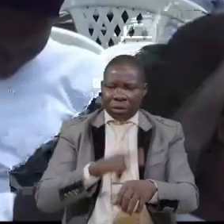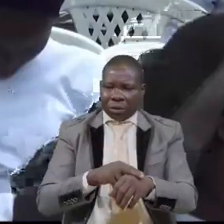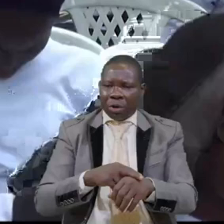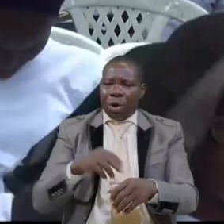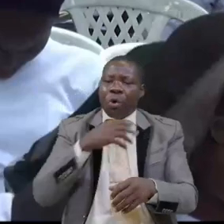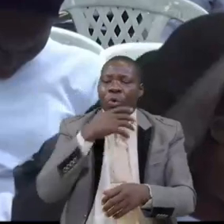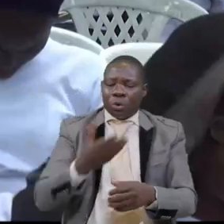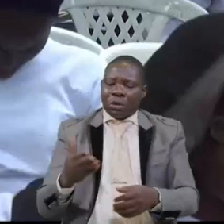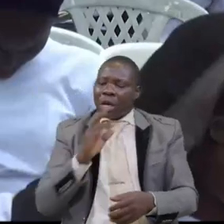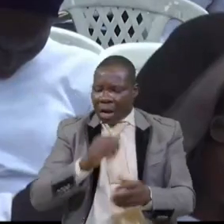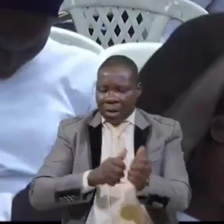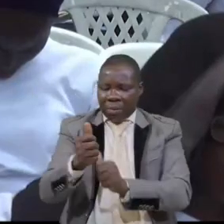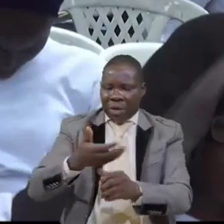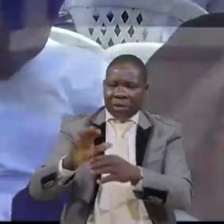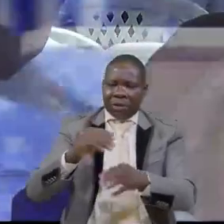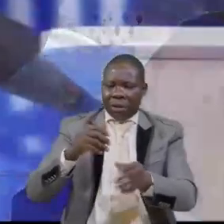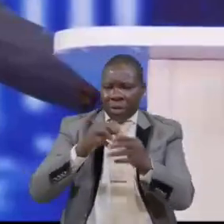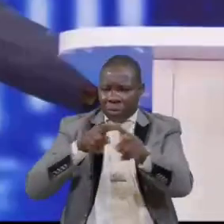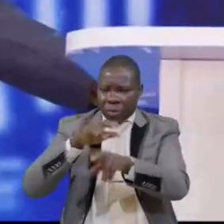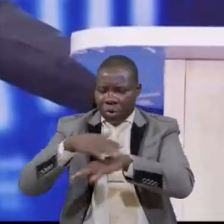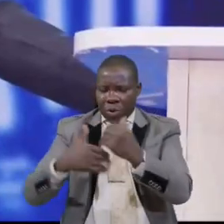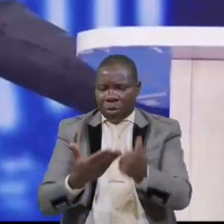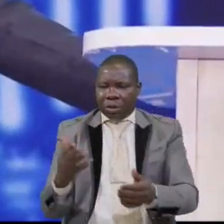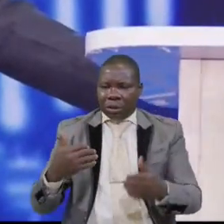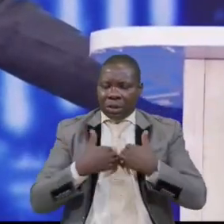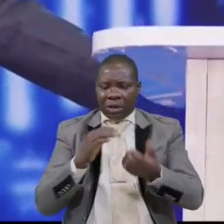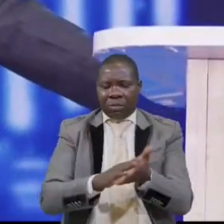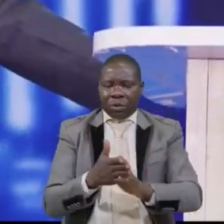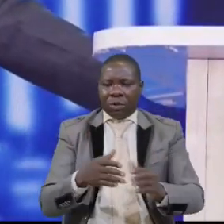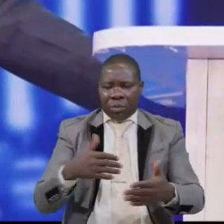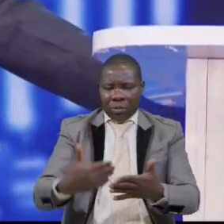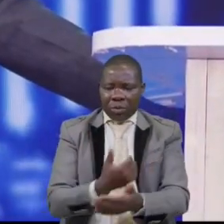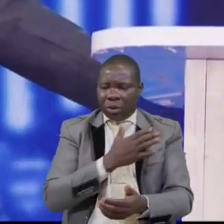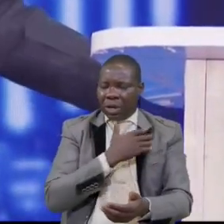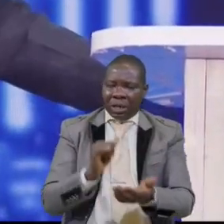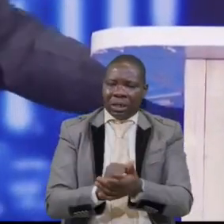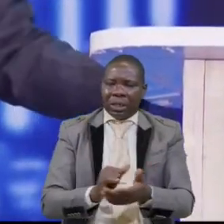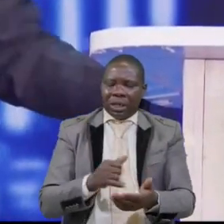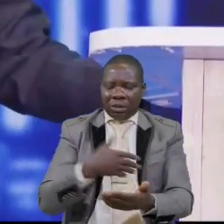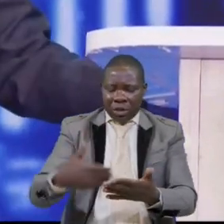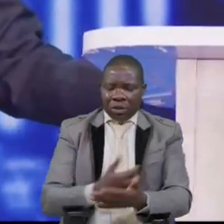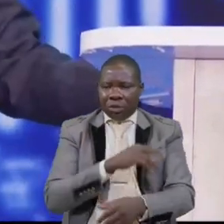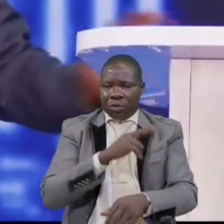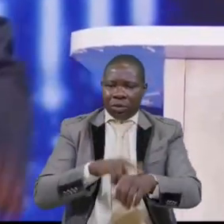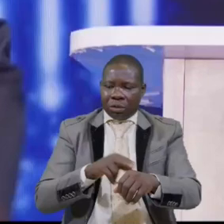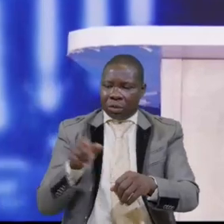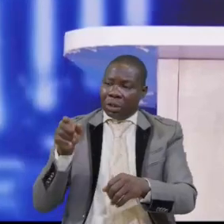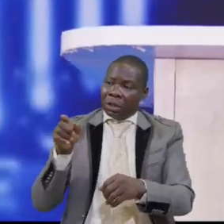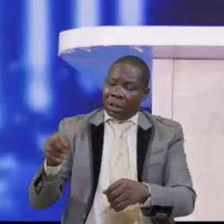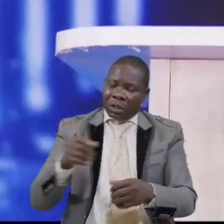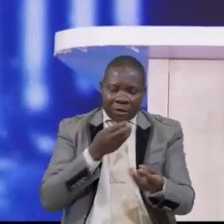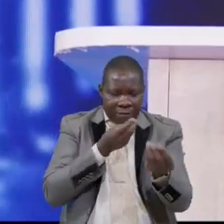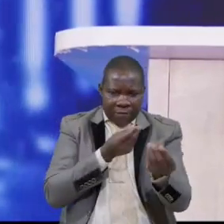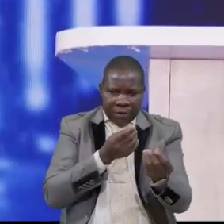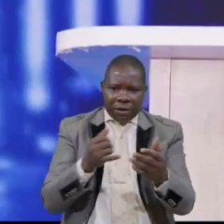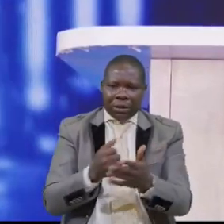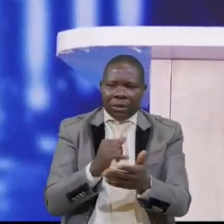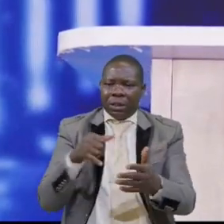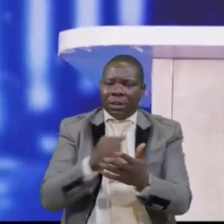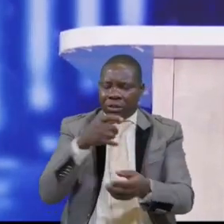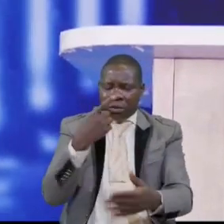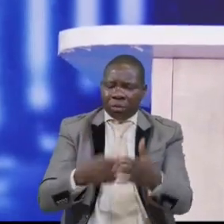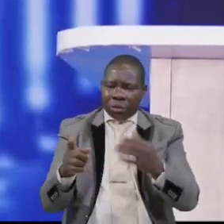devenues nouvelles. Et cette nouvelle nature, il la nourrit. Et c'est ce que tu nourris qui